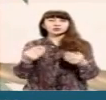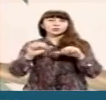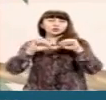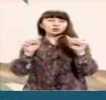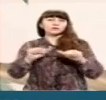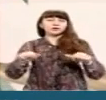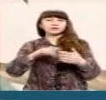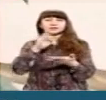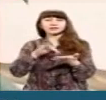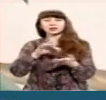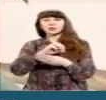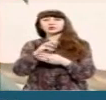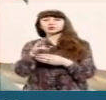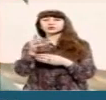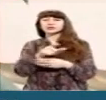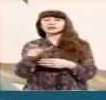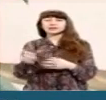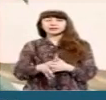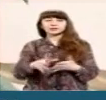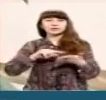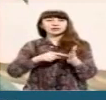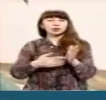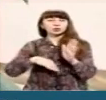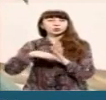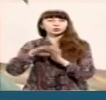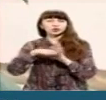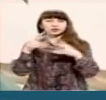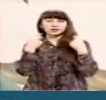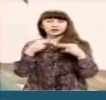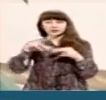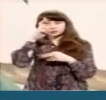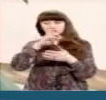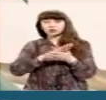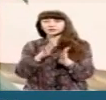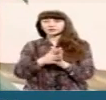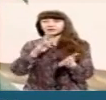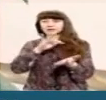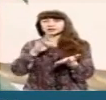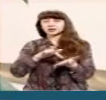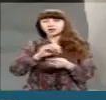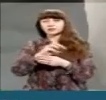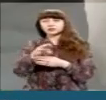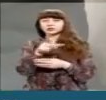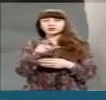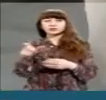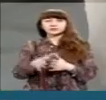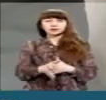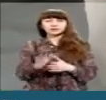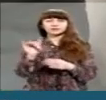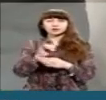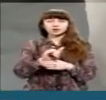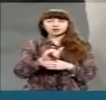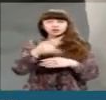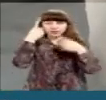орталығында қолжетімді болуы өте ыңғайлы. И срок регистрации составляет всего один рабочий день. Жалпы мемлекеттік